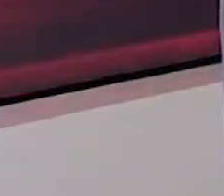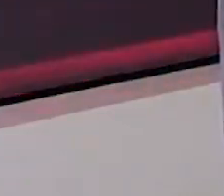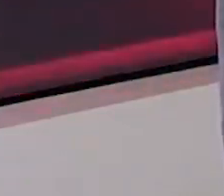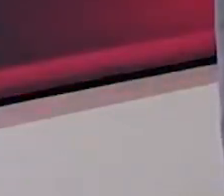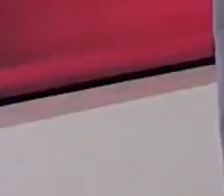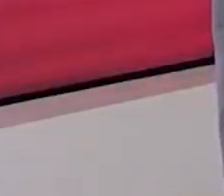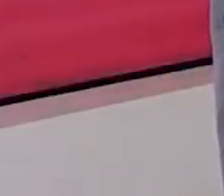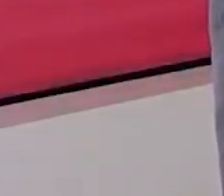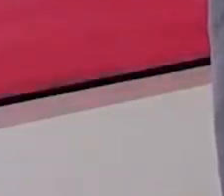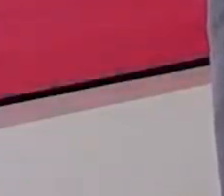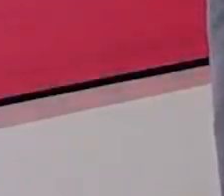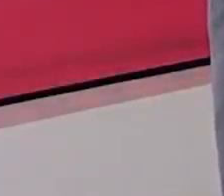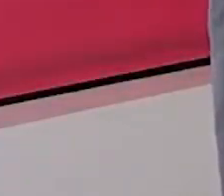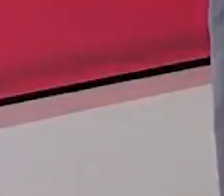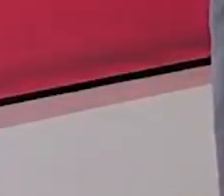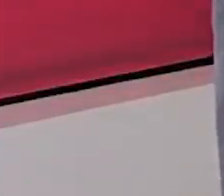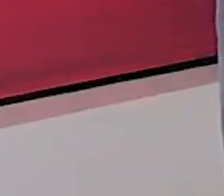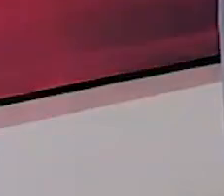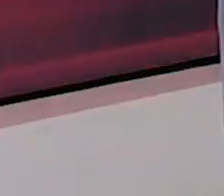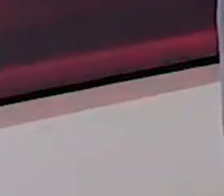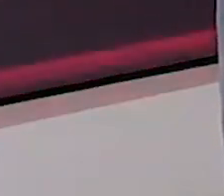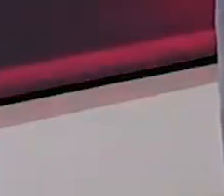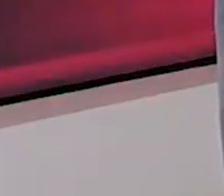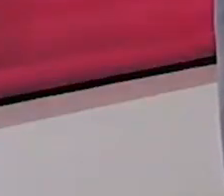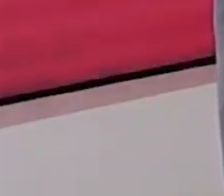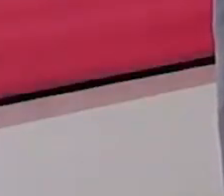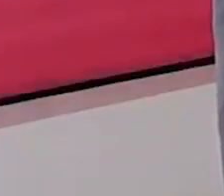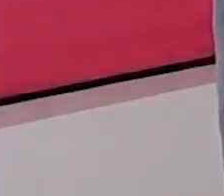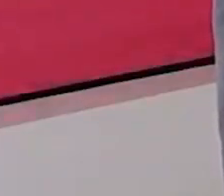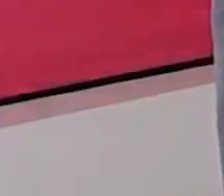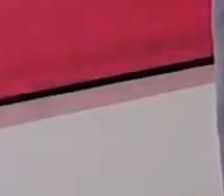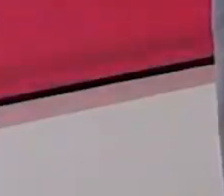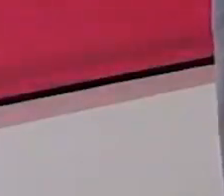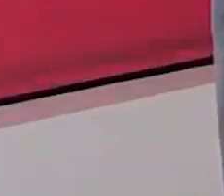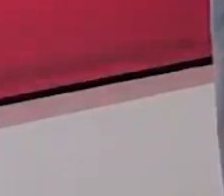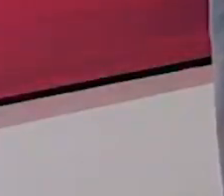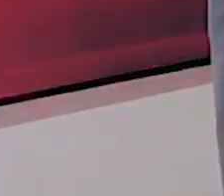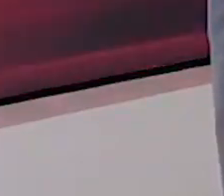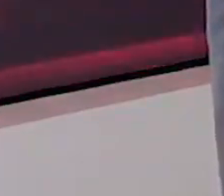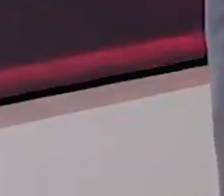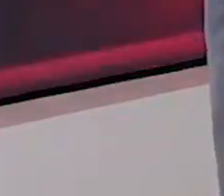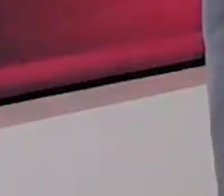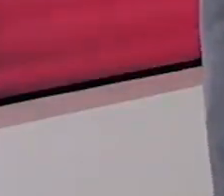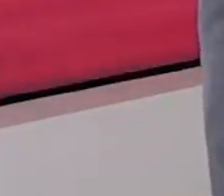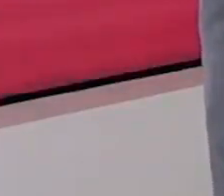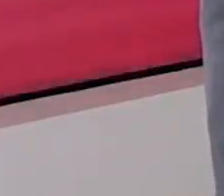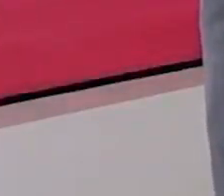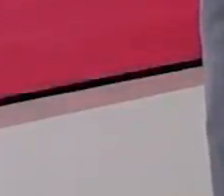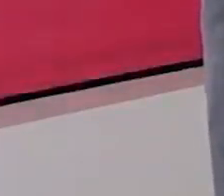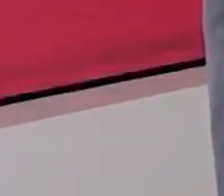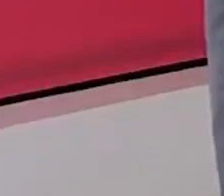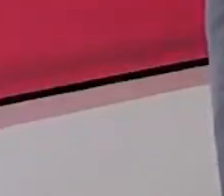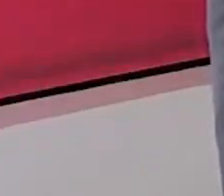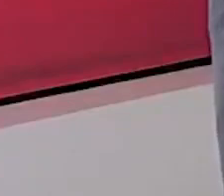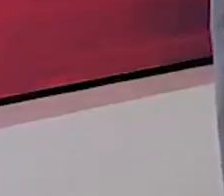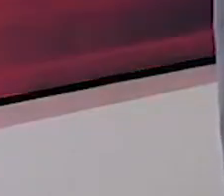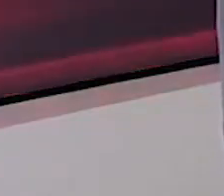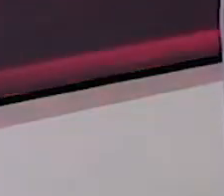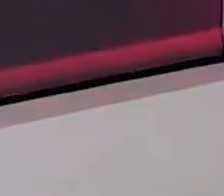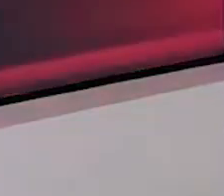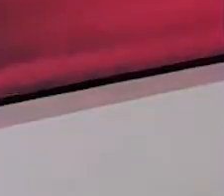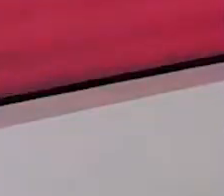sa gem integrated news sa YouTube sa mga kapuso abroad subaybayan niyo kami sa GMA Pinoy TV at sa